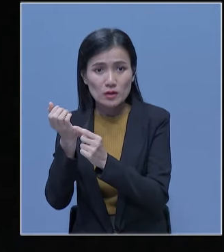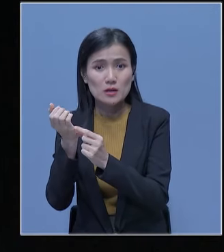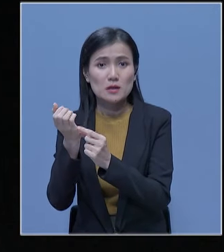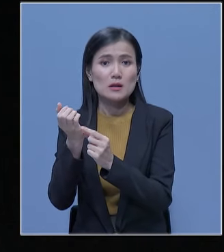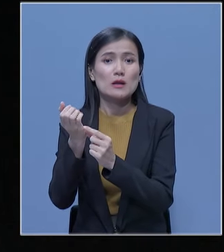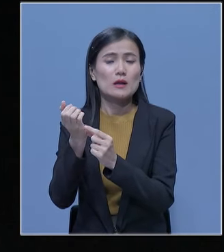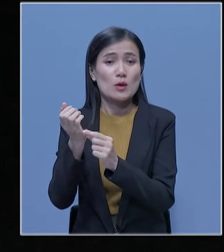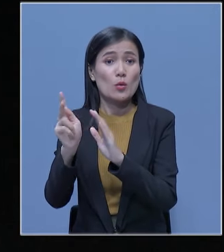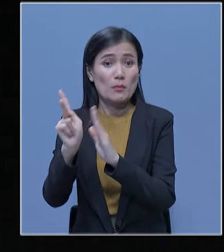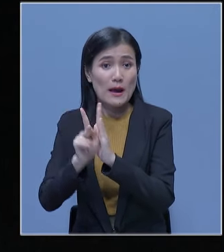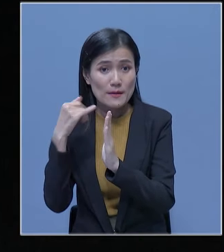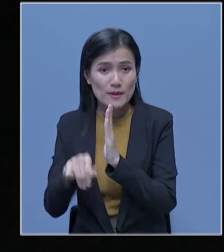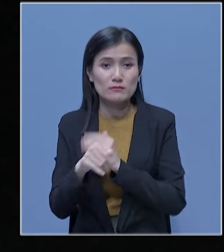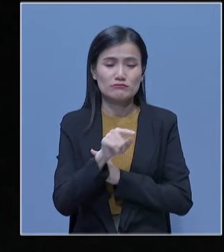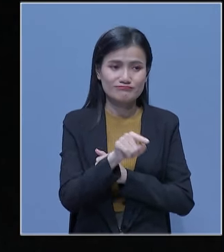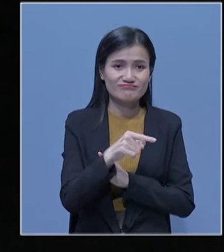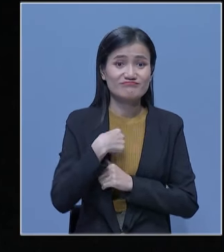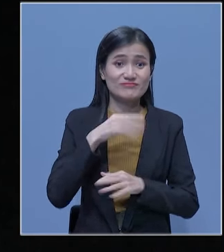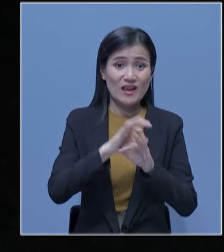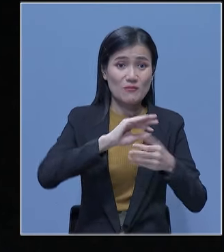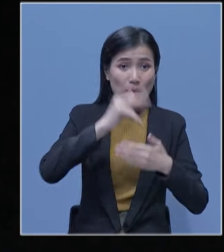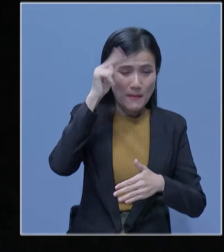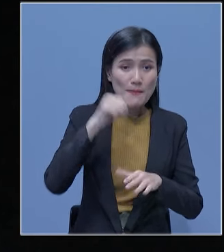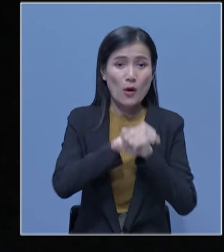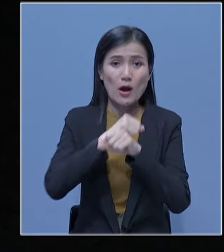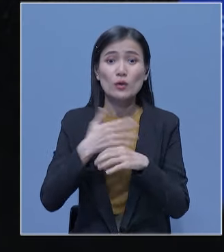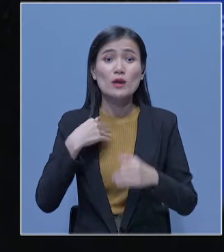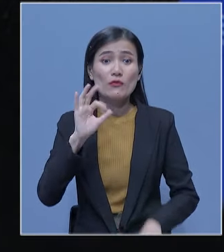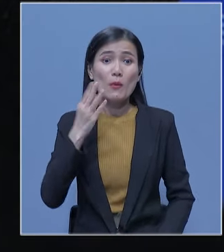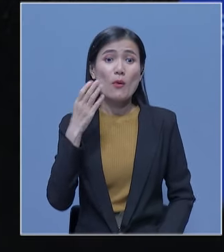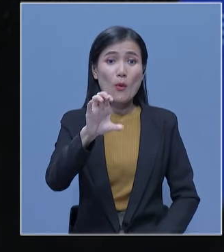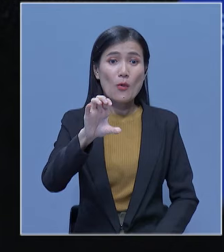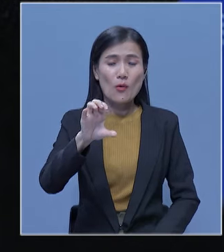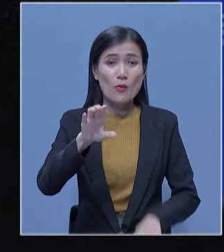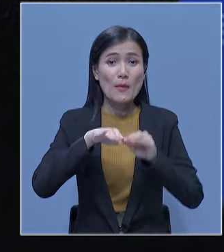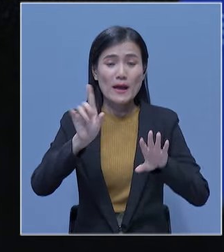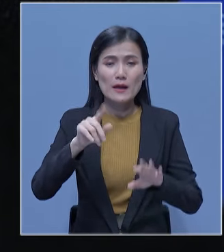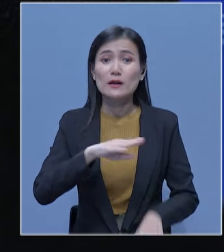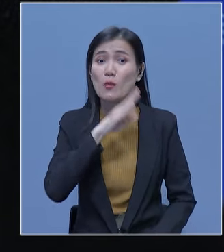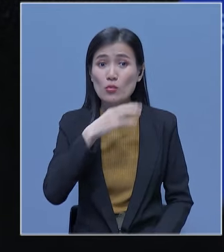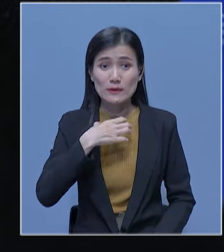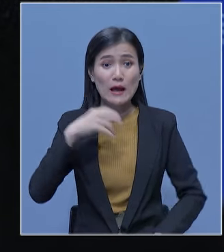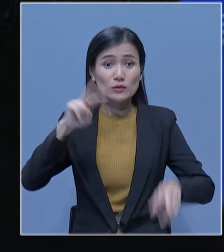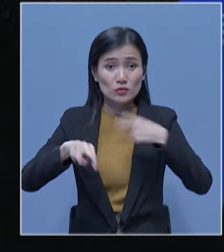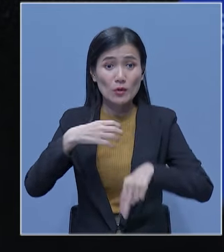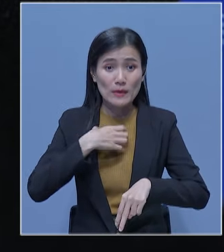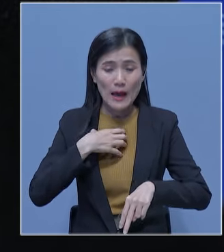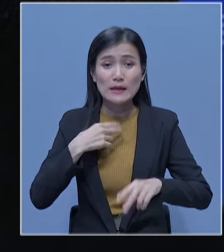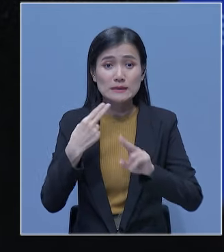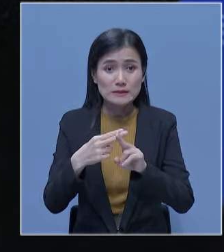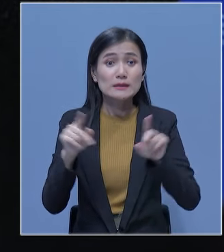นะครับด้วยการบอกว่าถ้าอยากตรวจสอบนะว่าชื่อในซิมของท่านกับชื่อของโมบายแบงกิ้งเนี่ยมันตรงกันไ